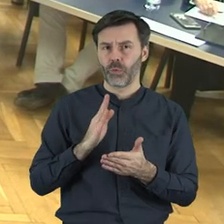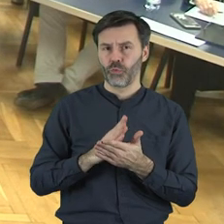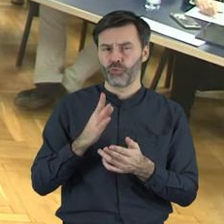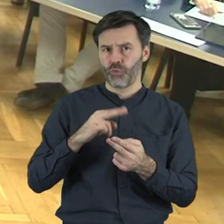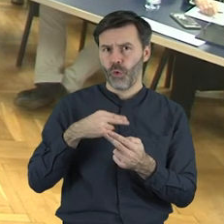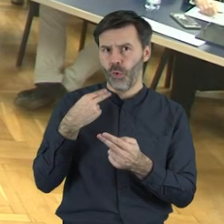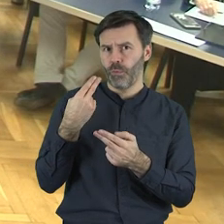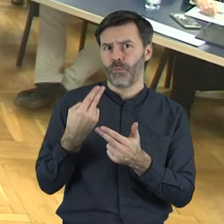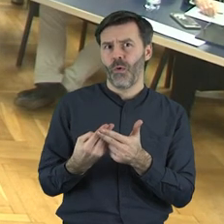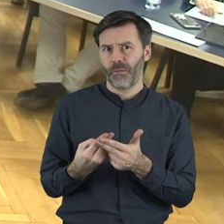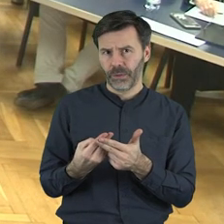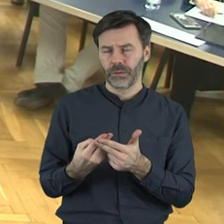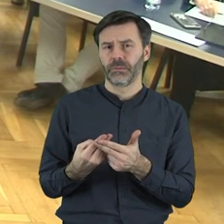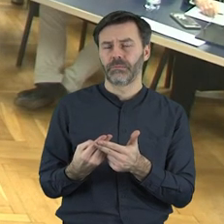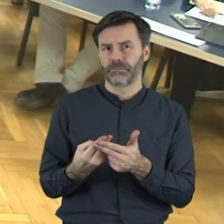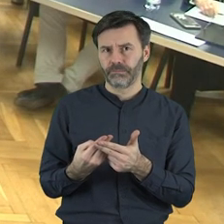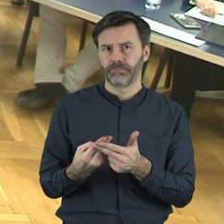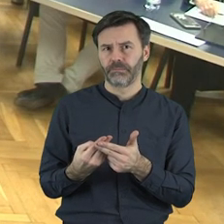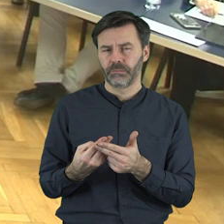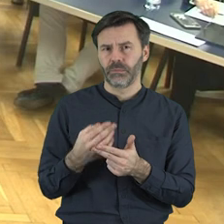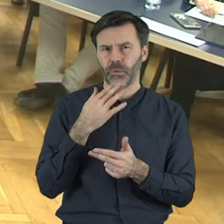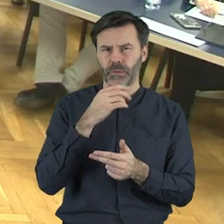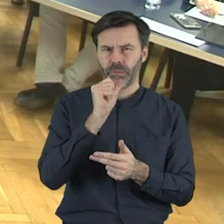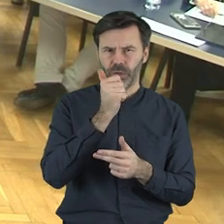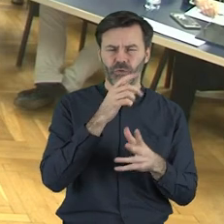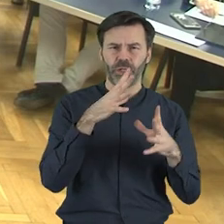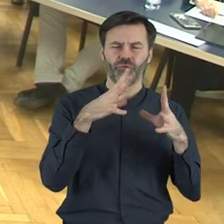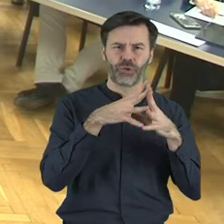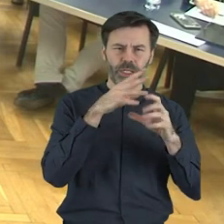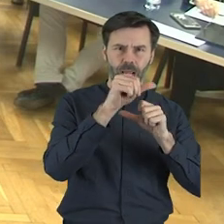10-letnia umowa to była pewnie